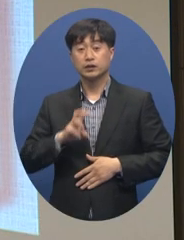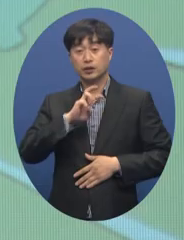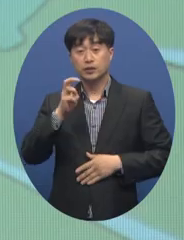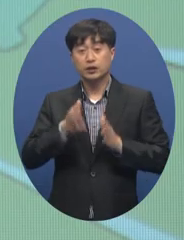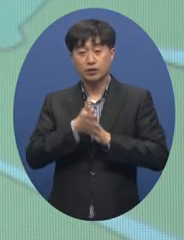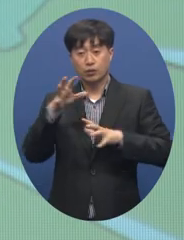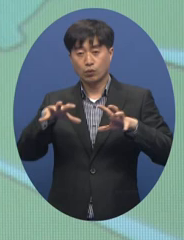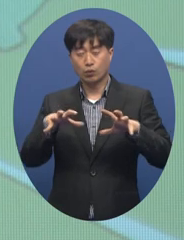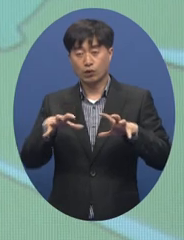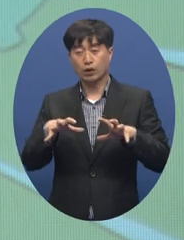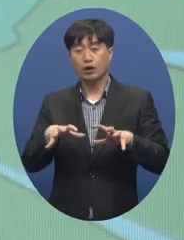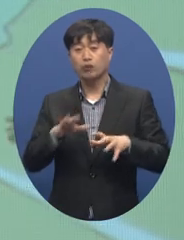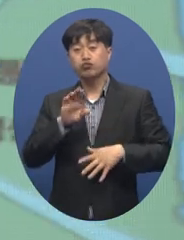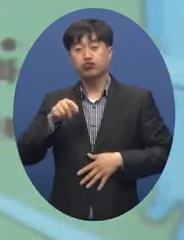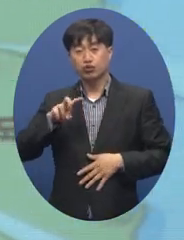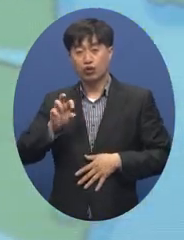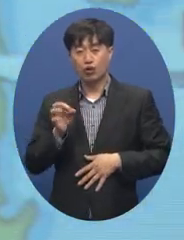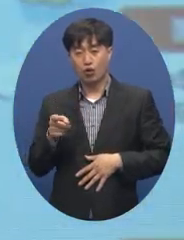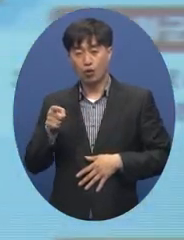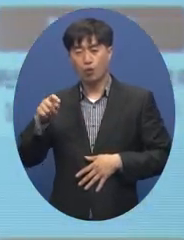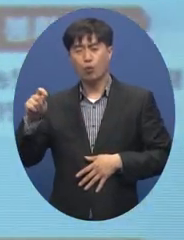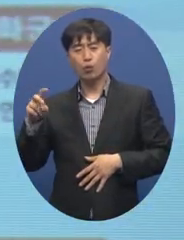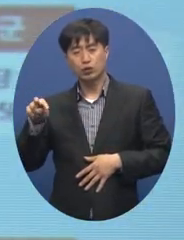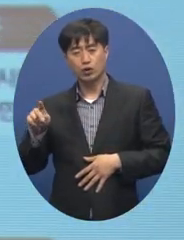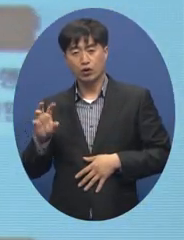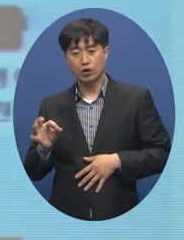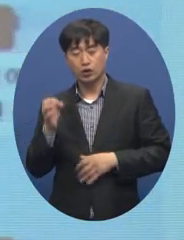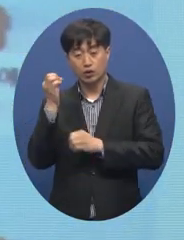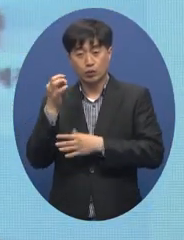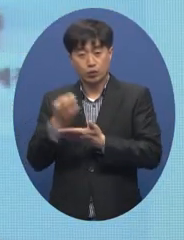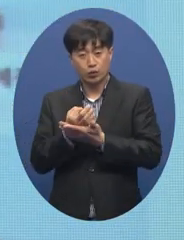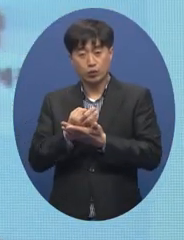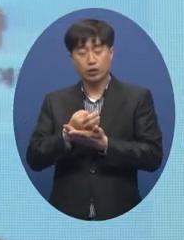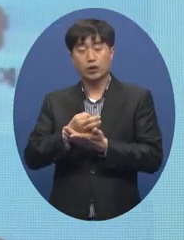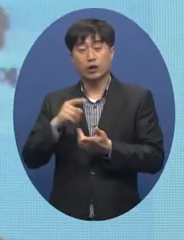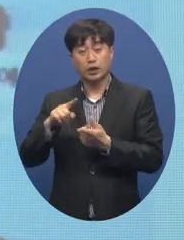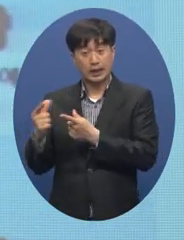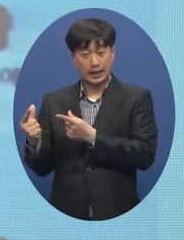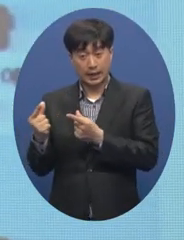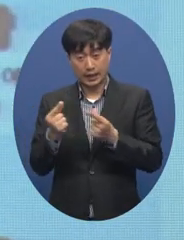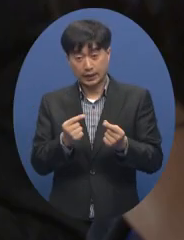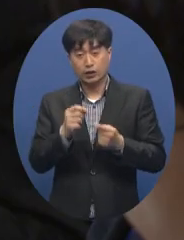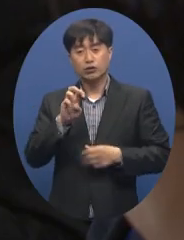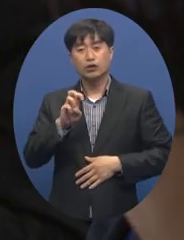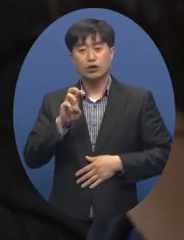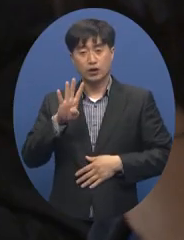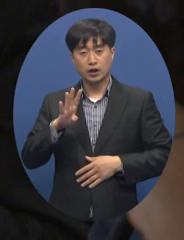시군과 충남 부역, 경남 고성 등 기본소득 추진의 뜻을 같이 하는 34개 지역이